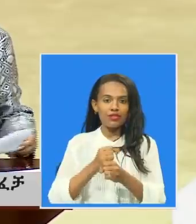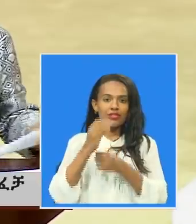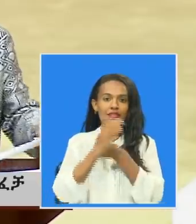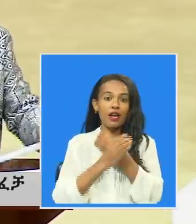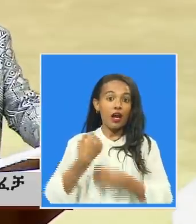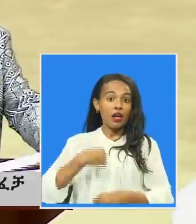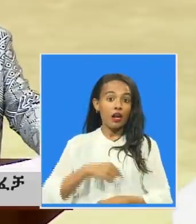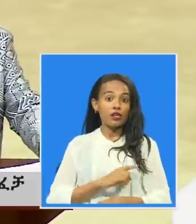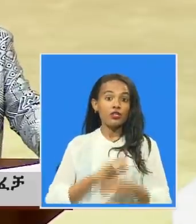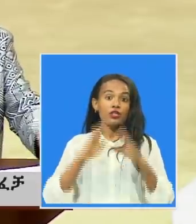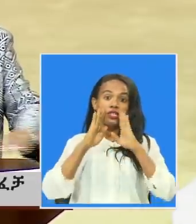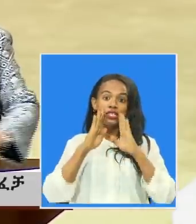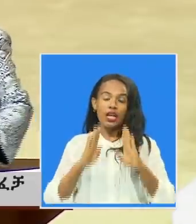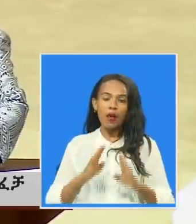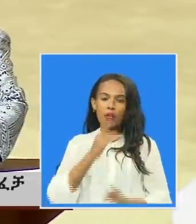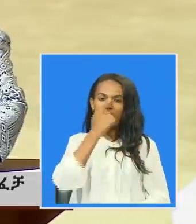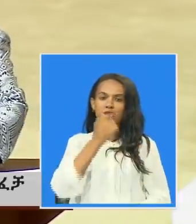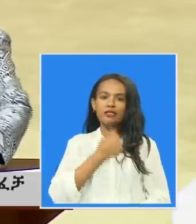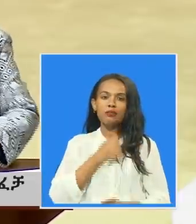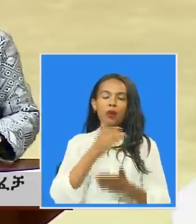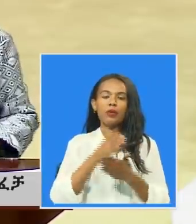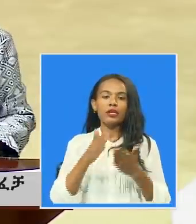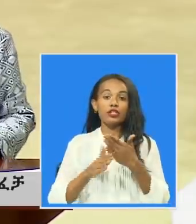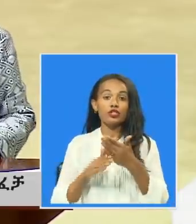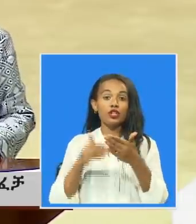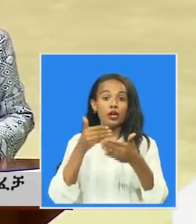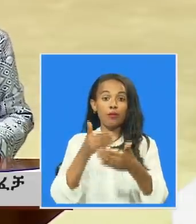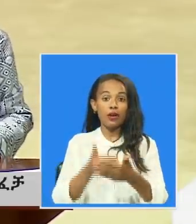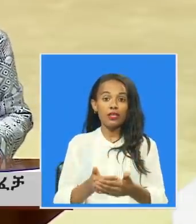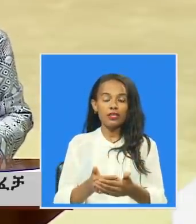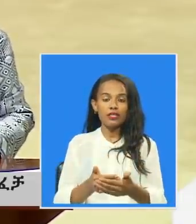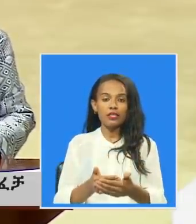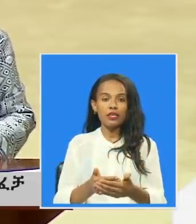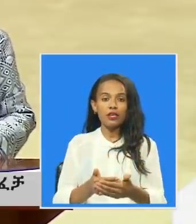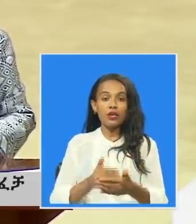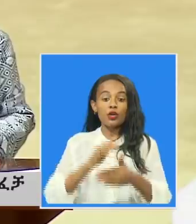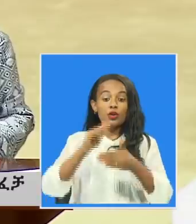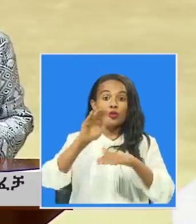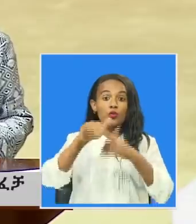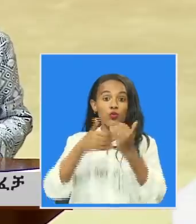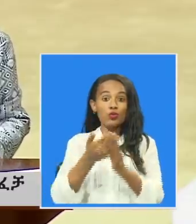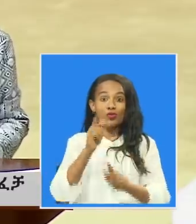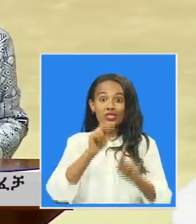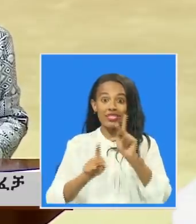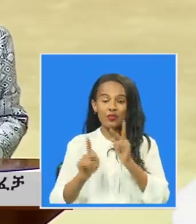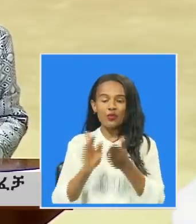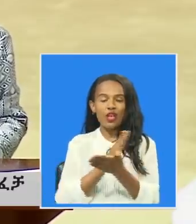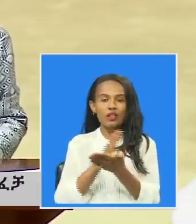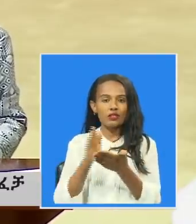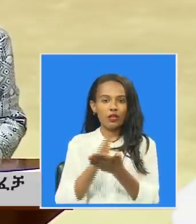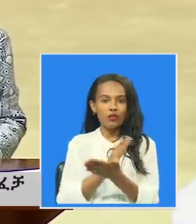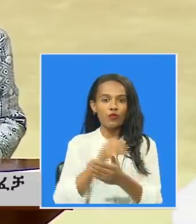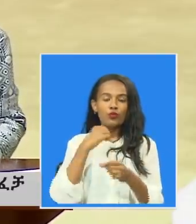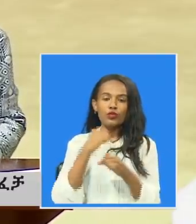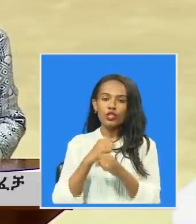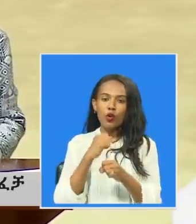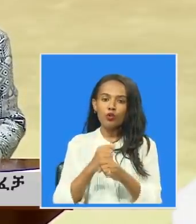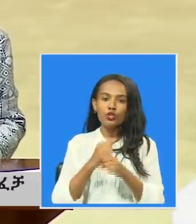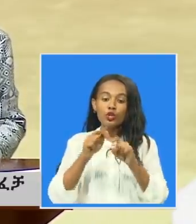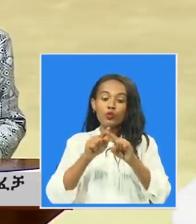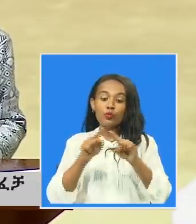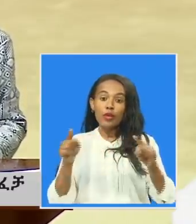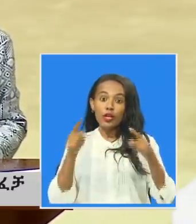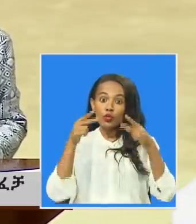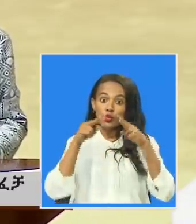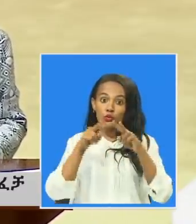የሀገራችንን ሰላም አስተማማኝ ደረጃ ላይ ለማድረስ መላተ ህዝቡን ያሳተፉ ስራዎች በልዩ